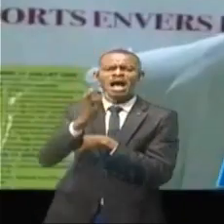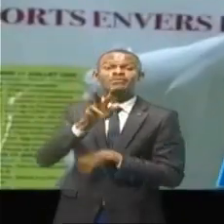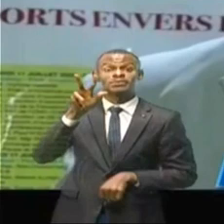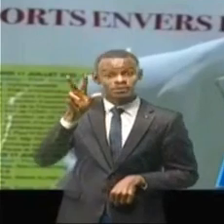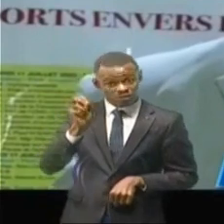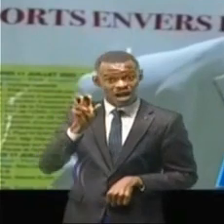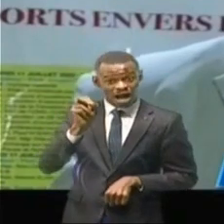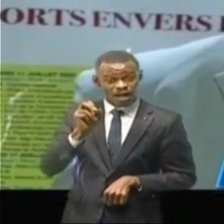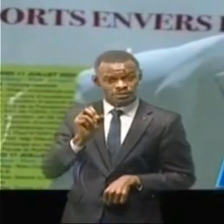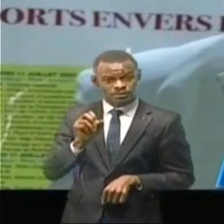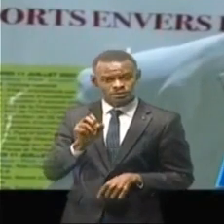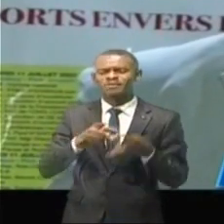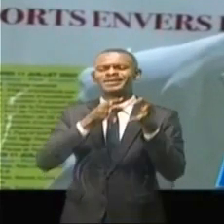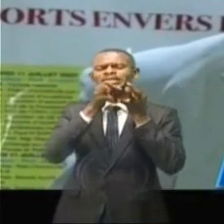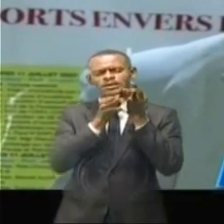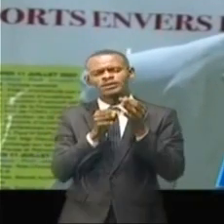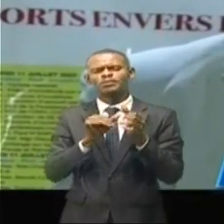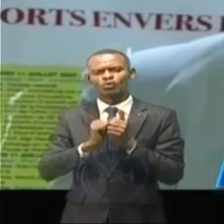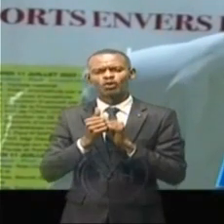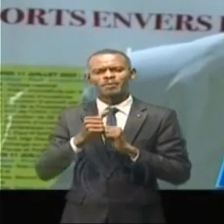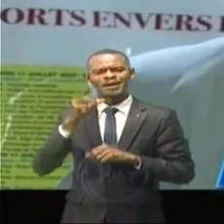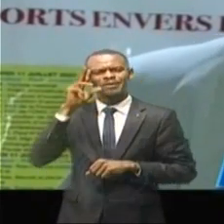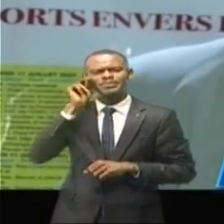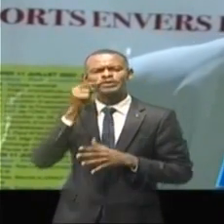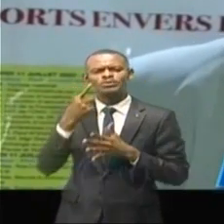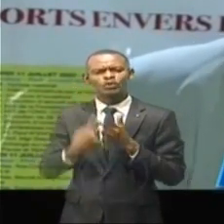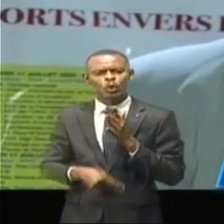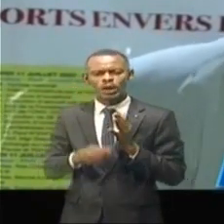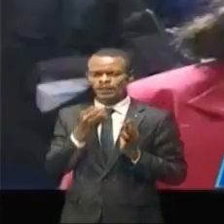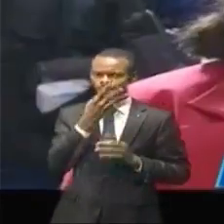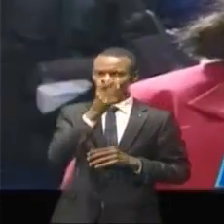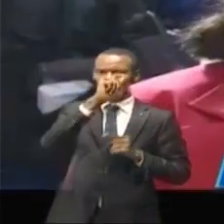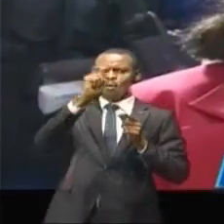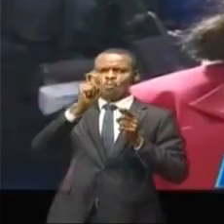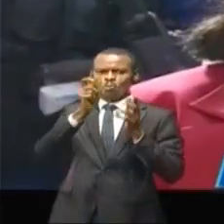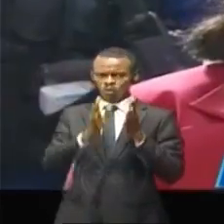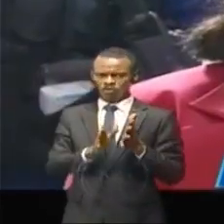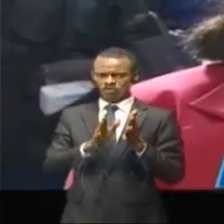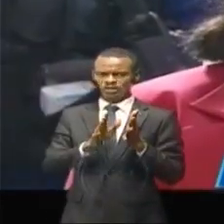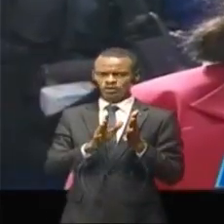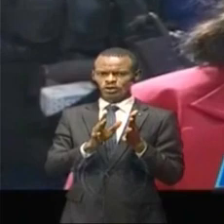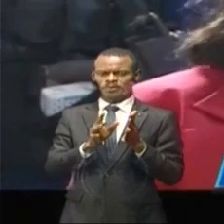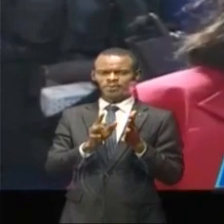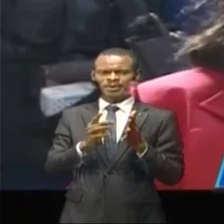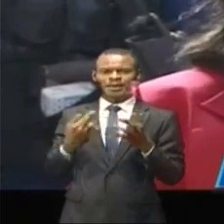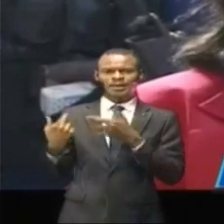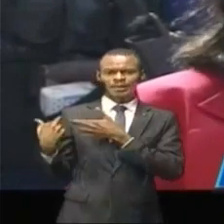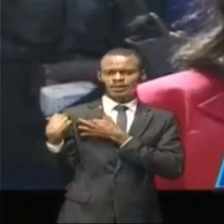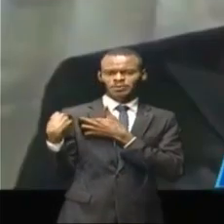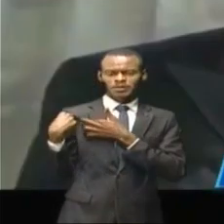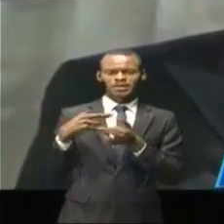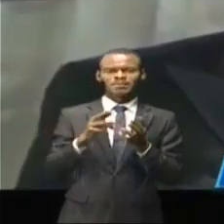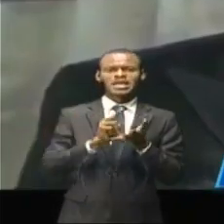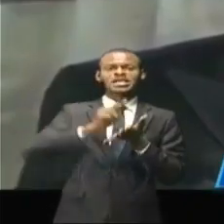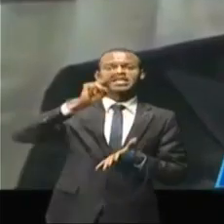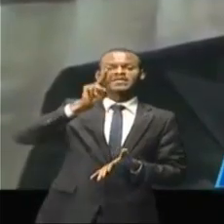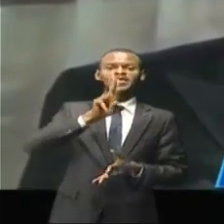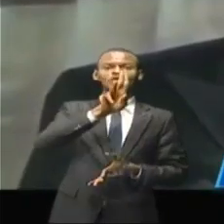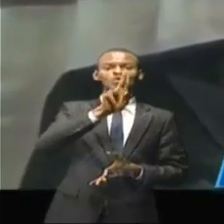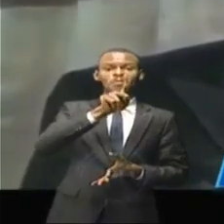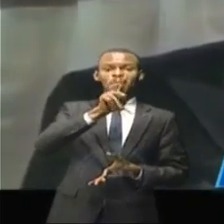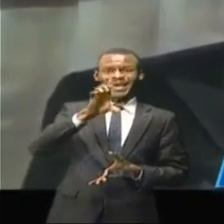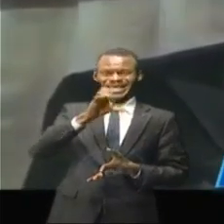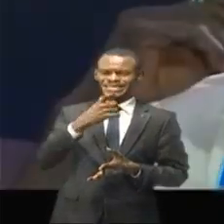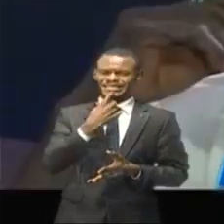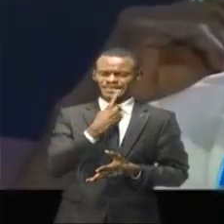Professeur Dieudonné Mbayachakani, recteur de l'UPCC, dans son mot de bienvenue, a exprimé sa joie de voir les parterres des